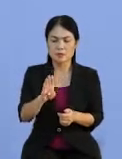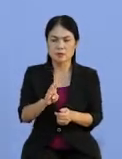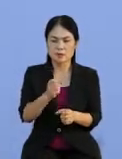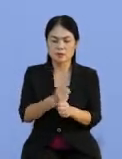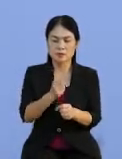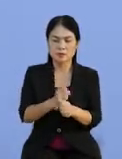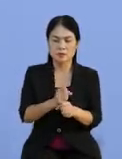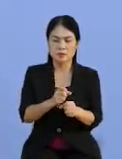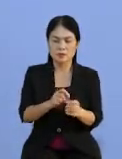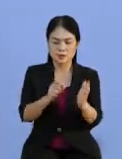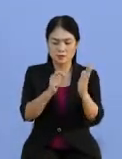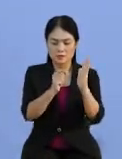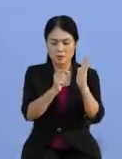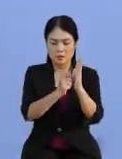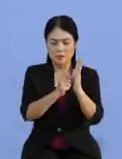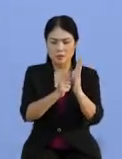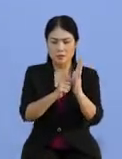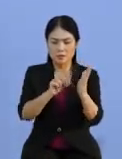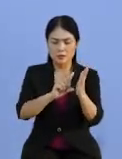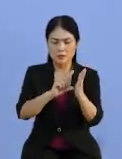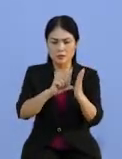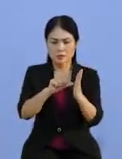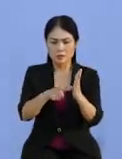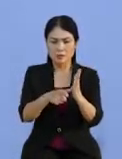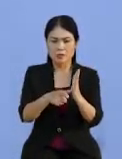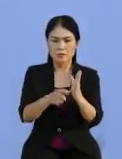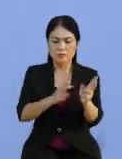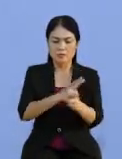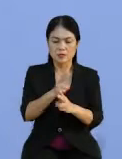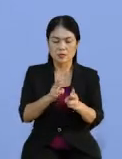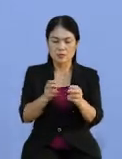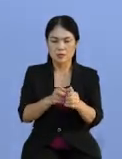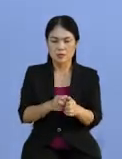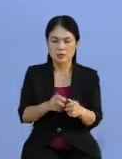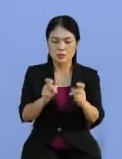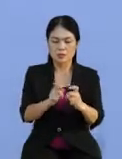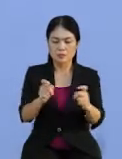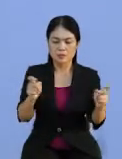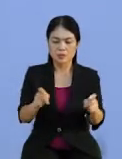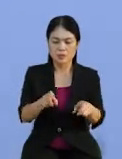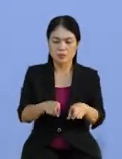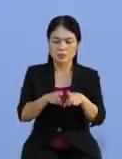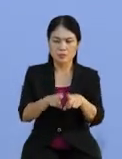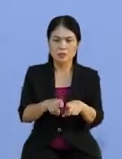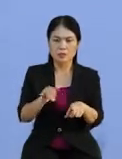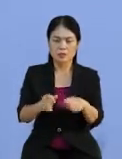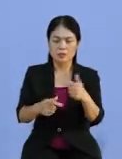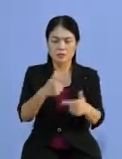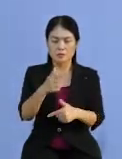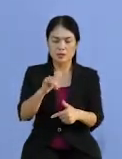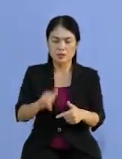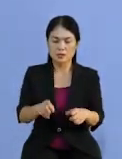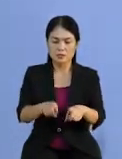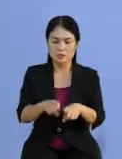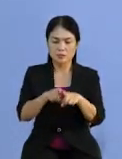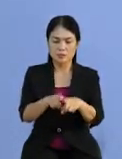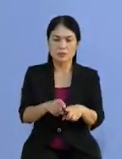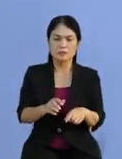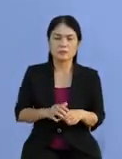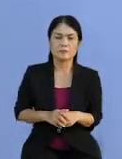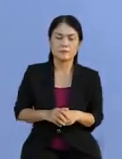chật đại chi là bao dương chẳng mấy ba cứ rẽ xa cầm liết nơi đỏ đai rứa có chồng hiến nơi đỏ đài